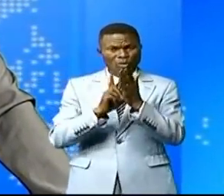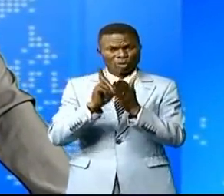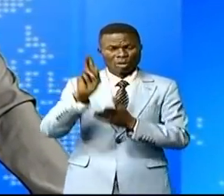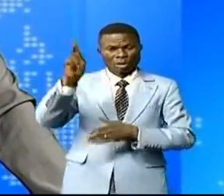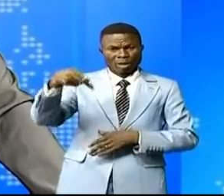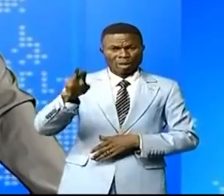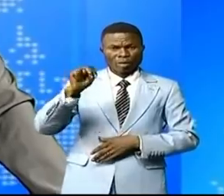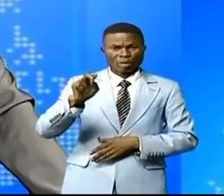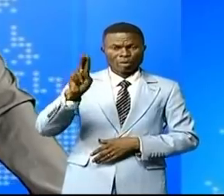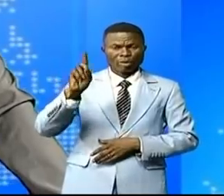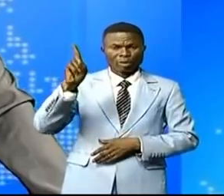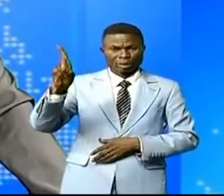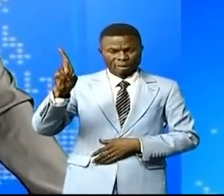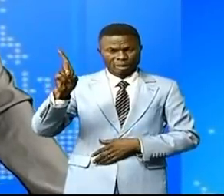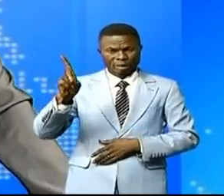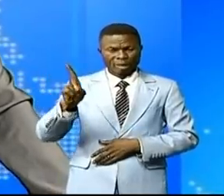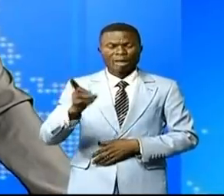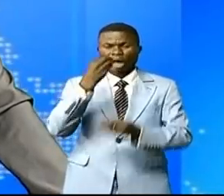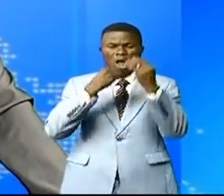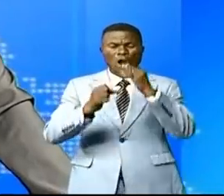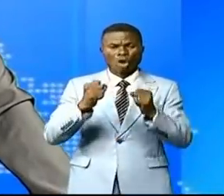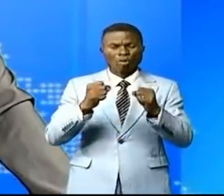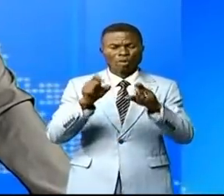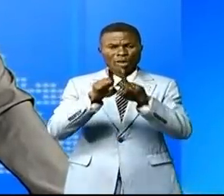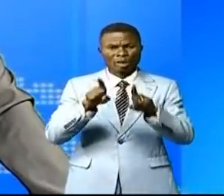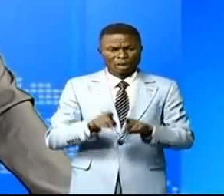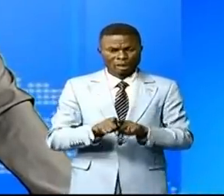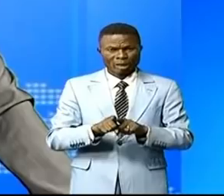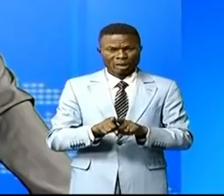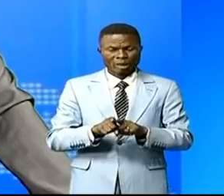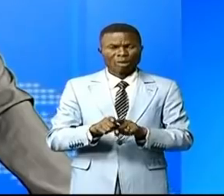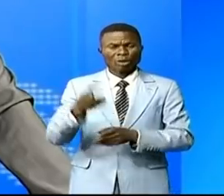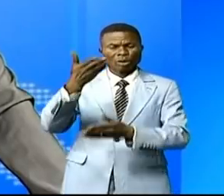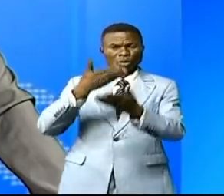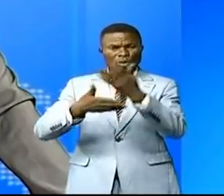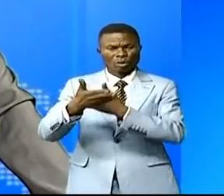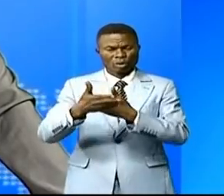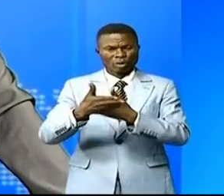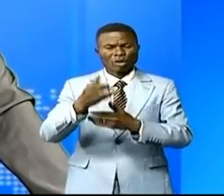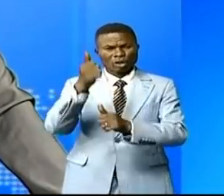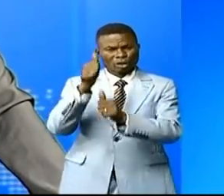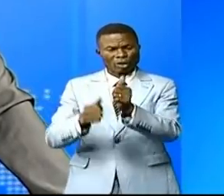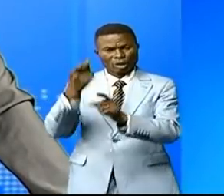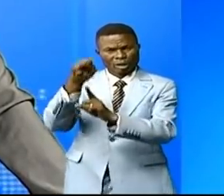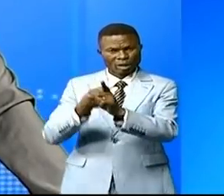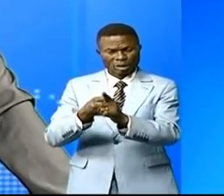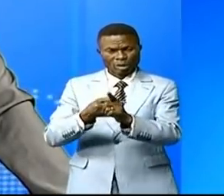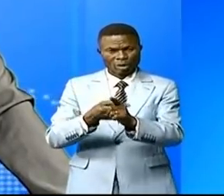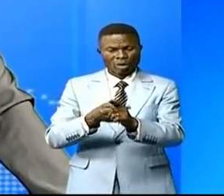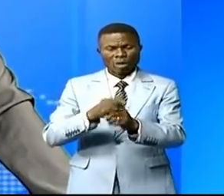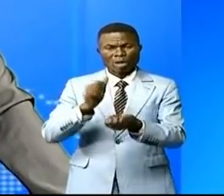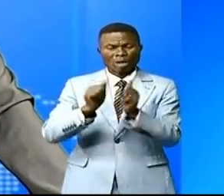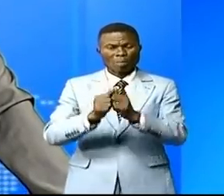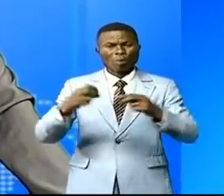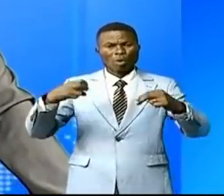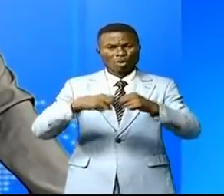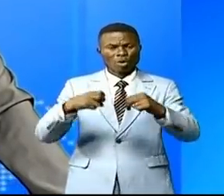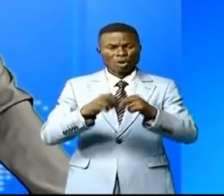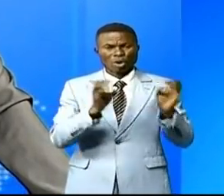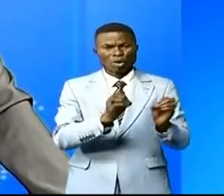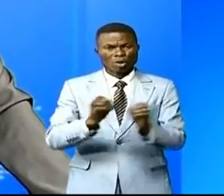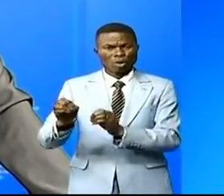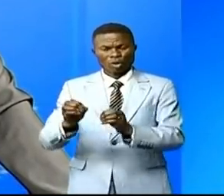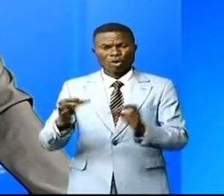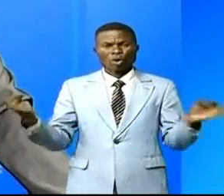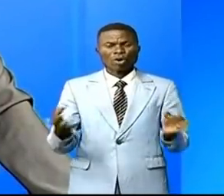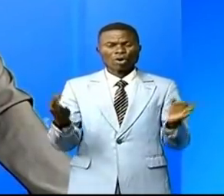son programme de consommation durable et substitution partielle du bois énergie, organisé une